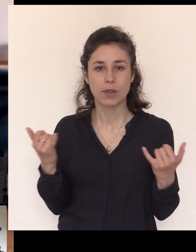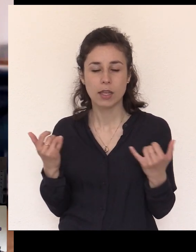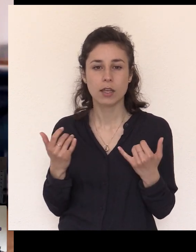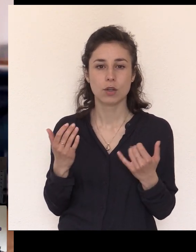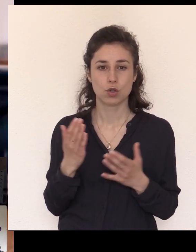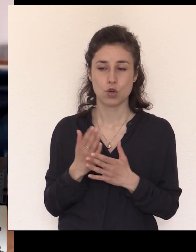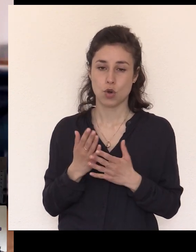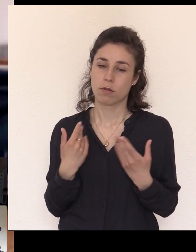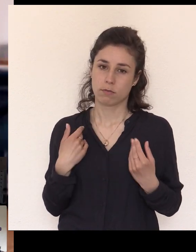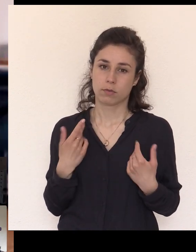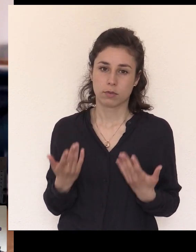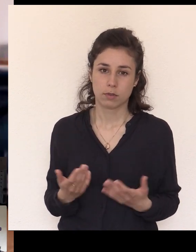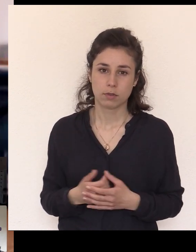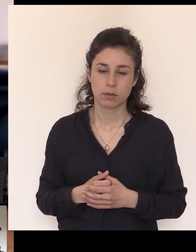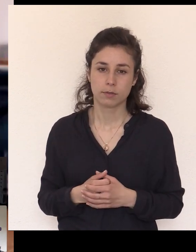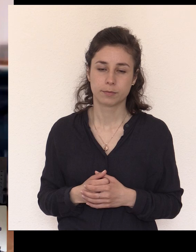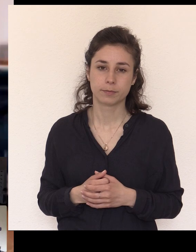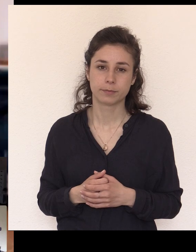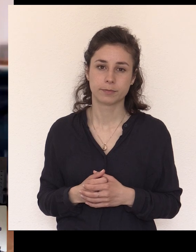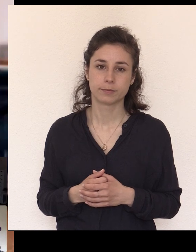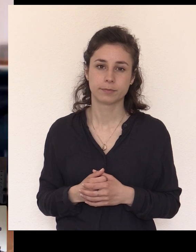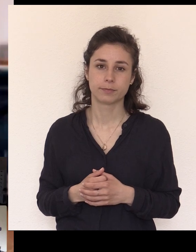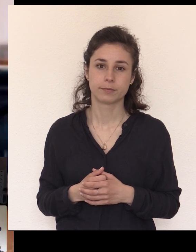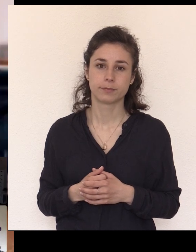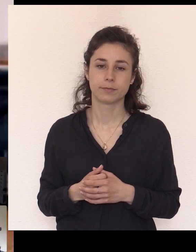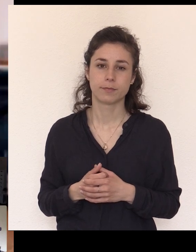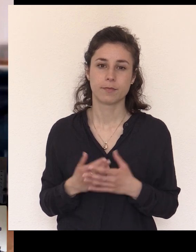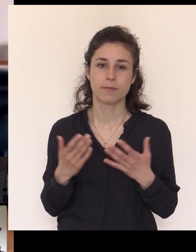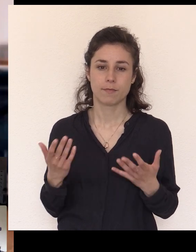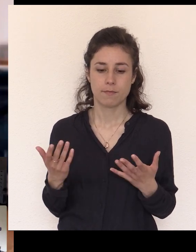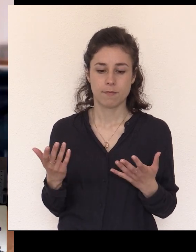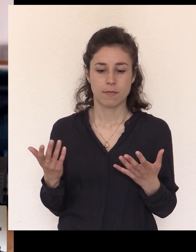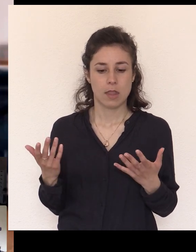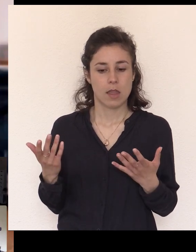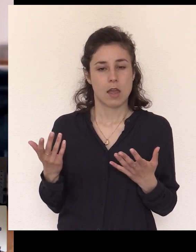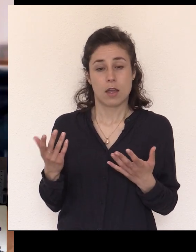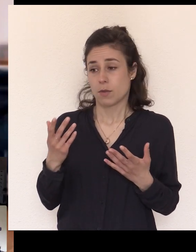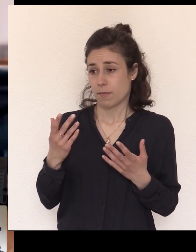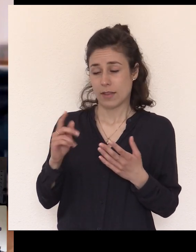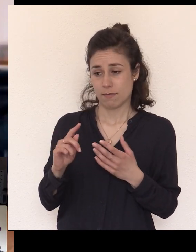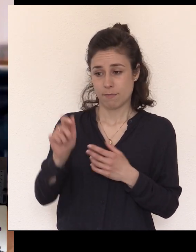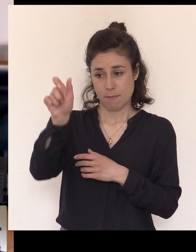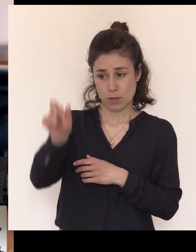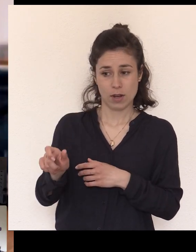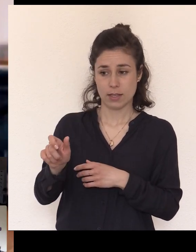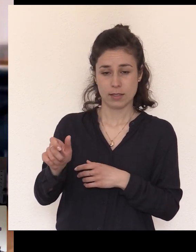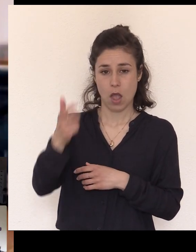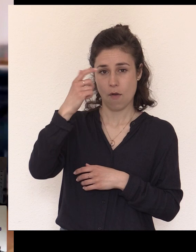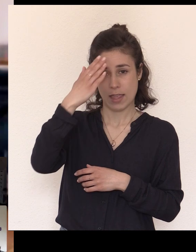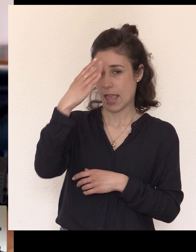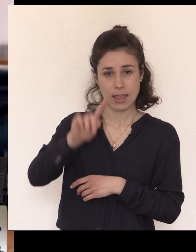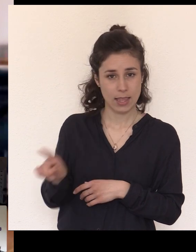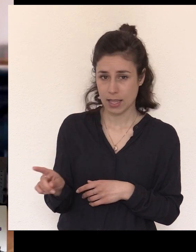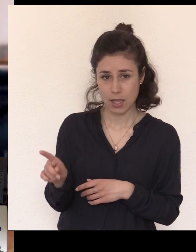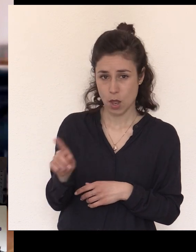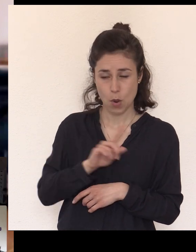mein Dasein. So. Gerade wenn man mich nicht kennt und